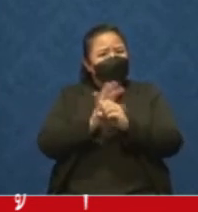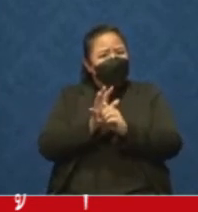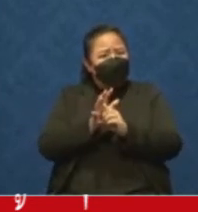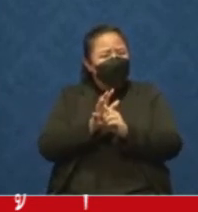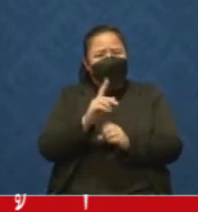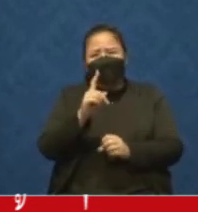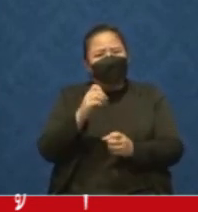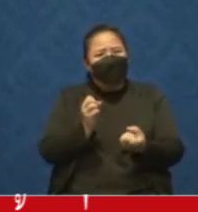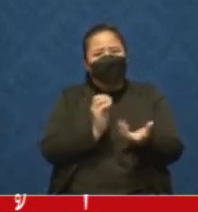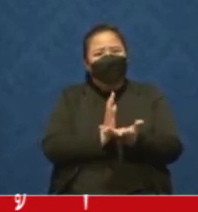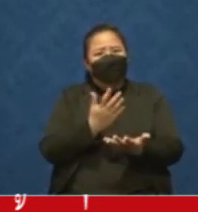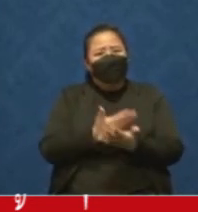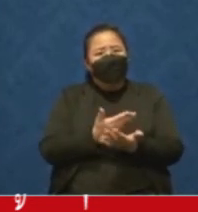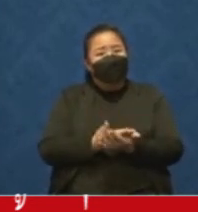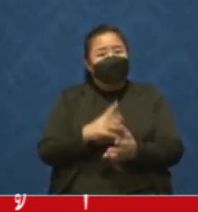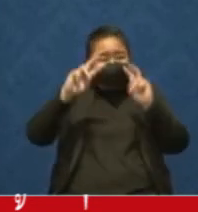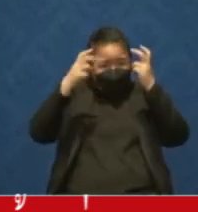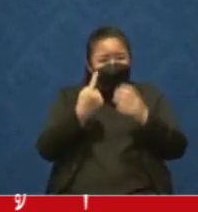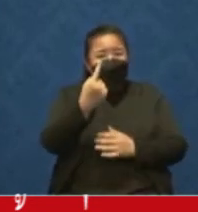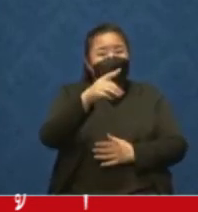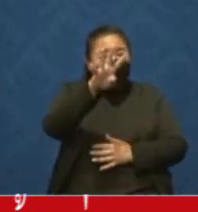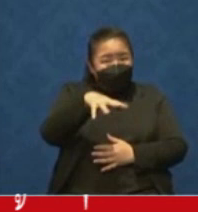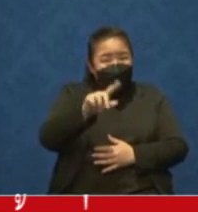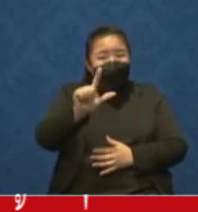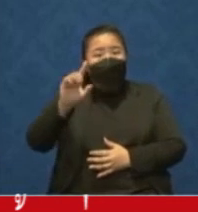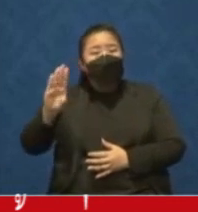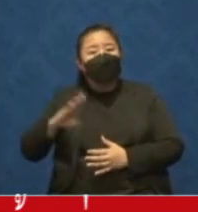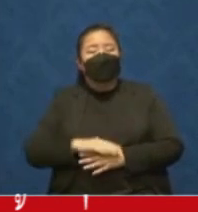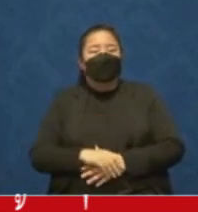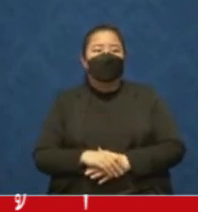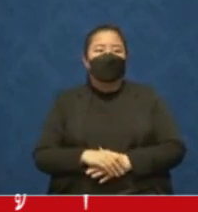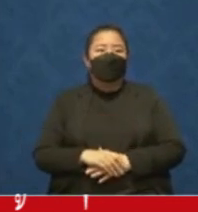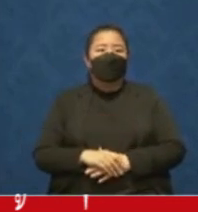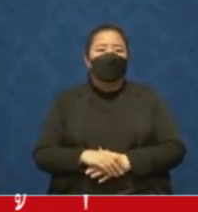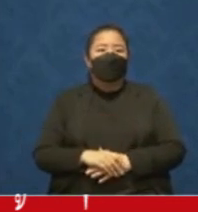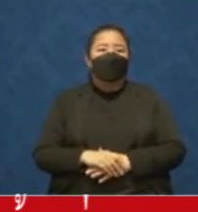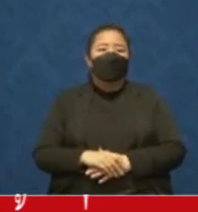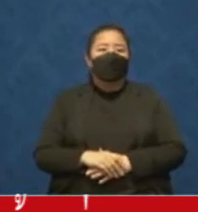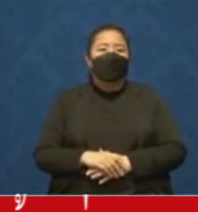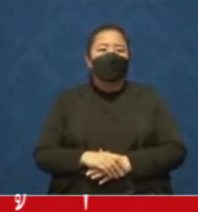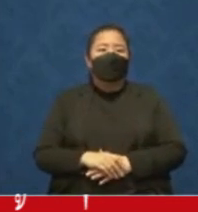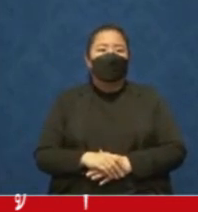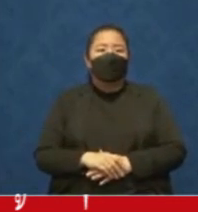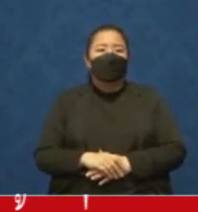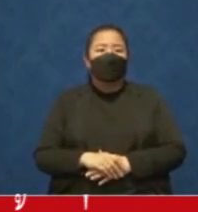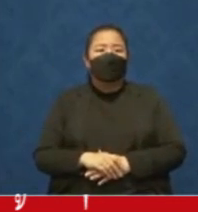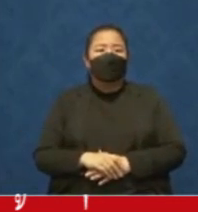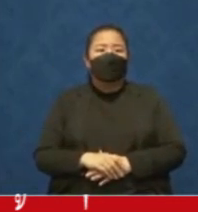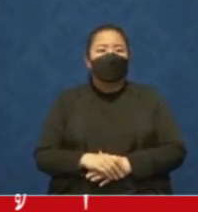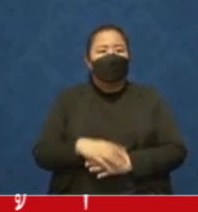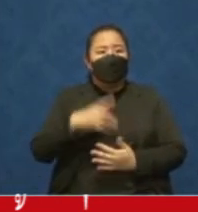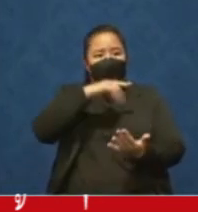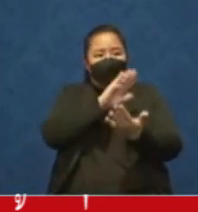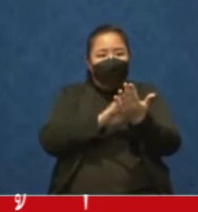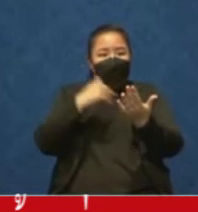ลาดสูญเสียเงิในครั้นี้เฉพาะเรื่องเดยวน 4,000 ลานบาทต่อไปครับไทย